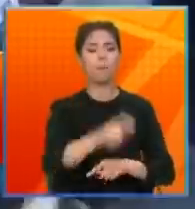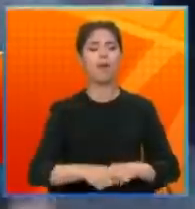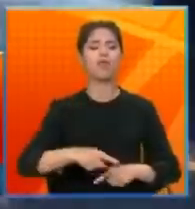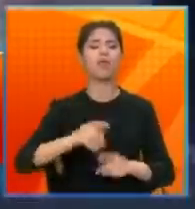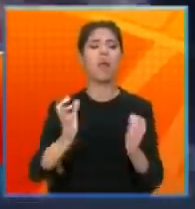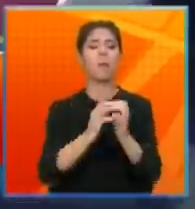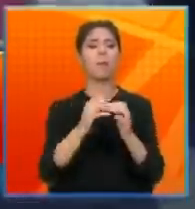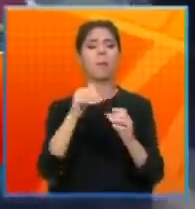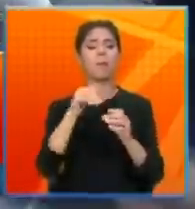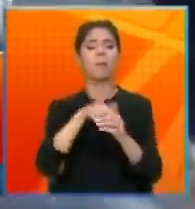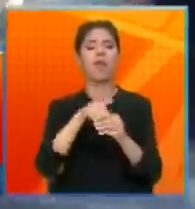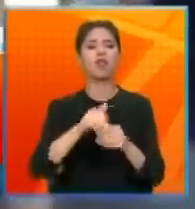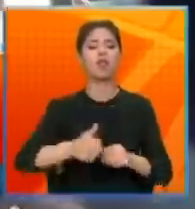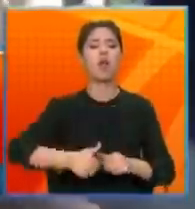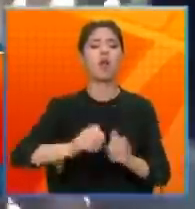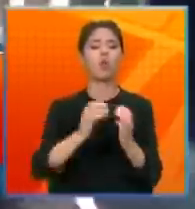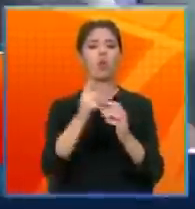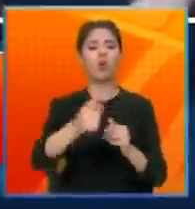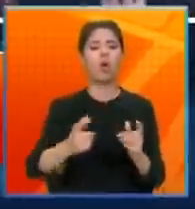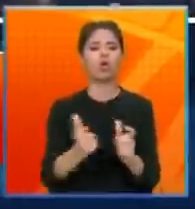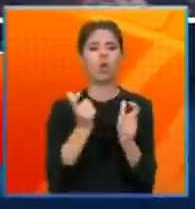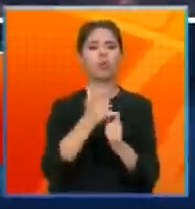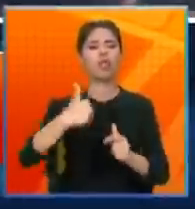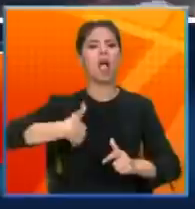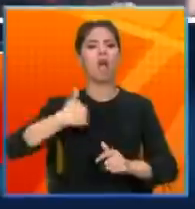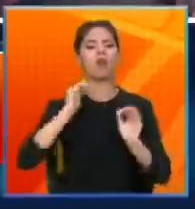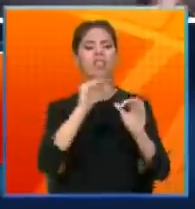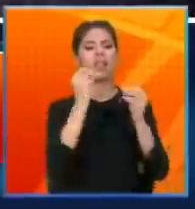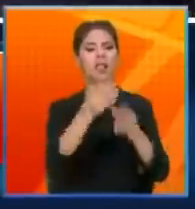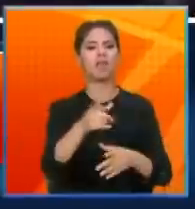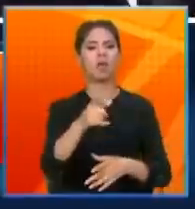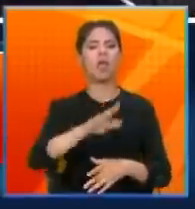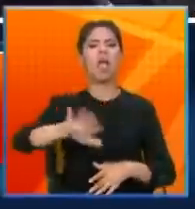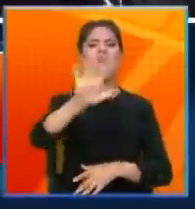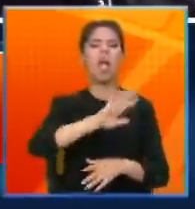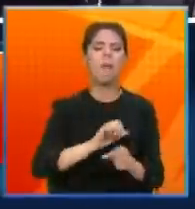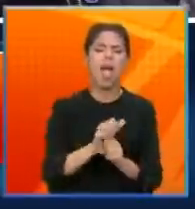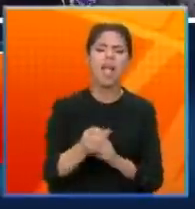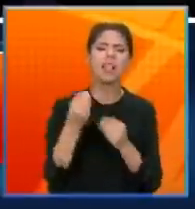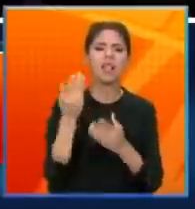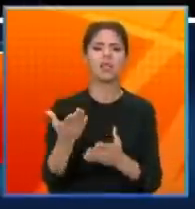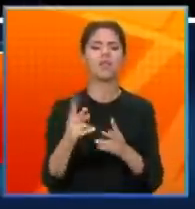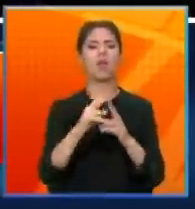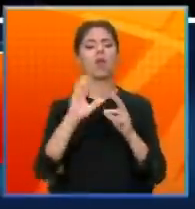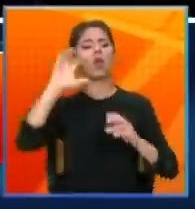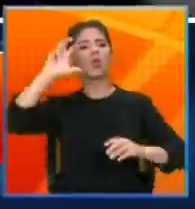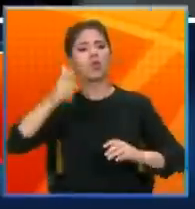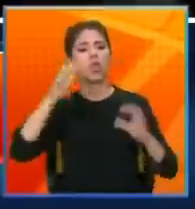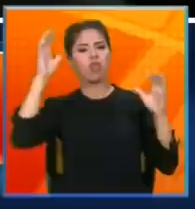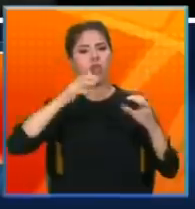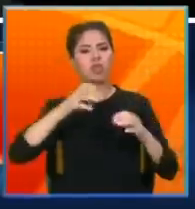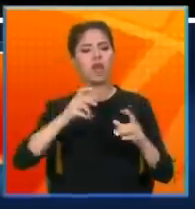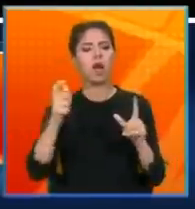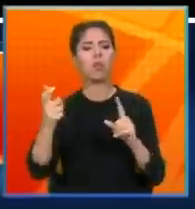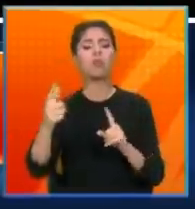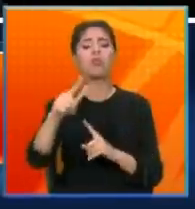grup toplantısında avukatlara destek veriyordu. İtilip kakıldılar. Güneşten ve yağmurdan korunmaları için